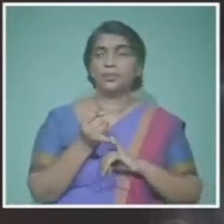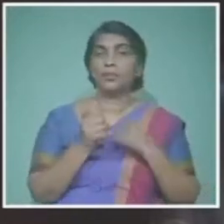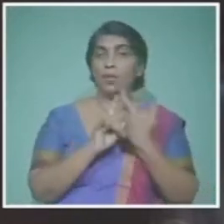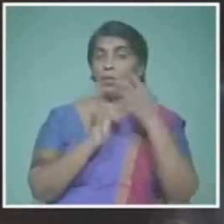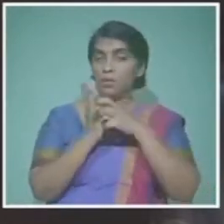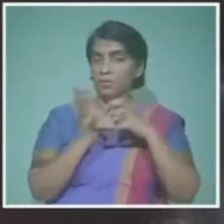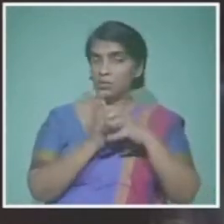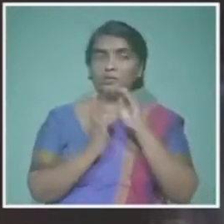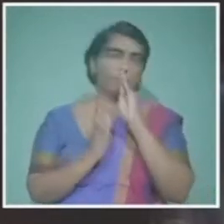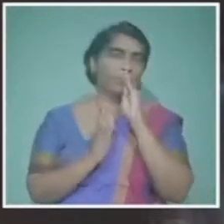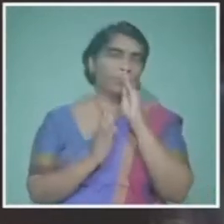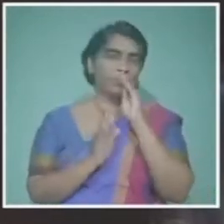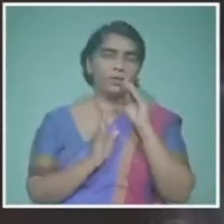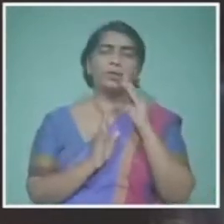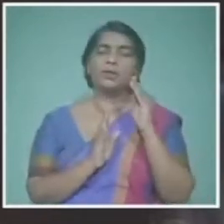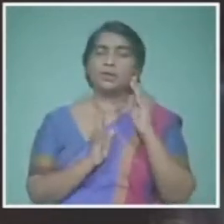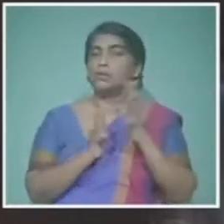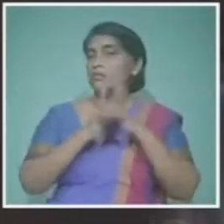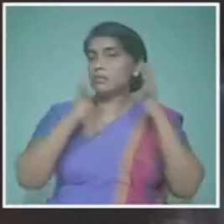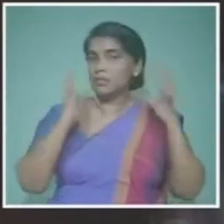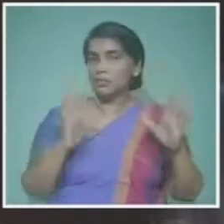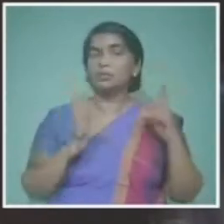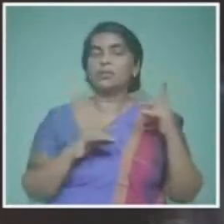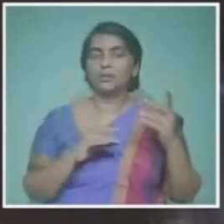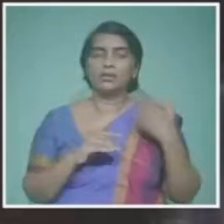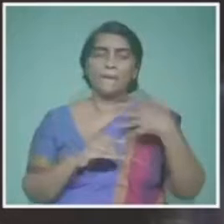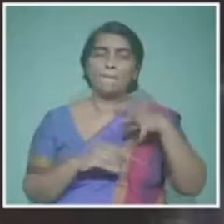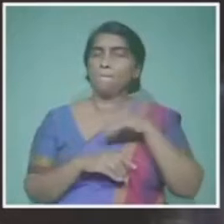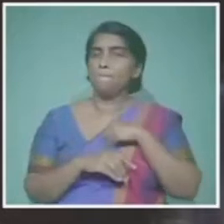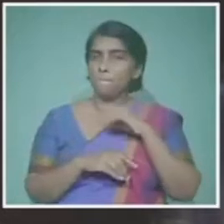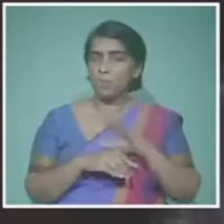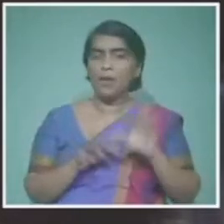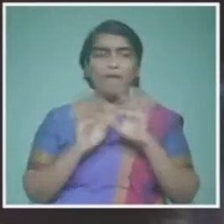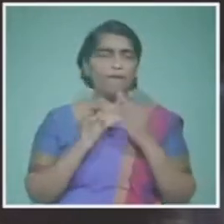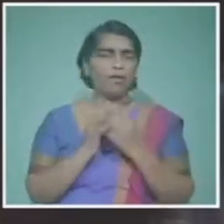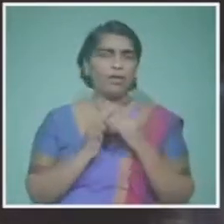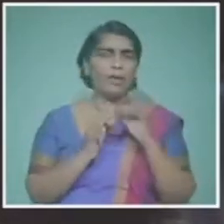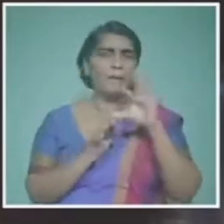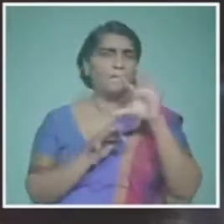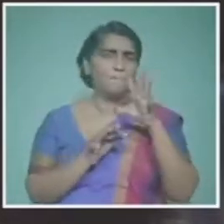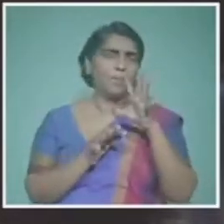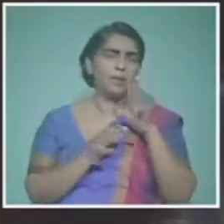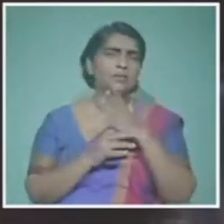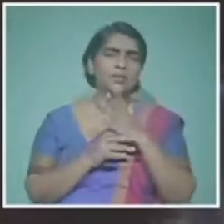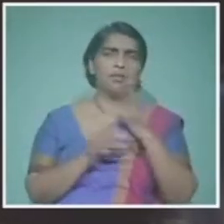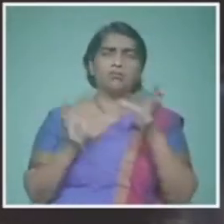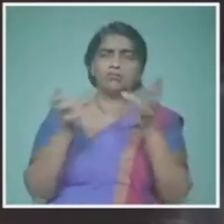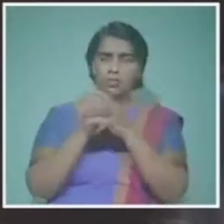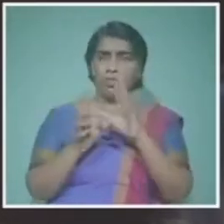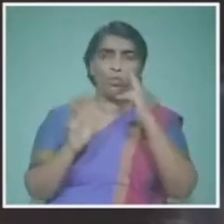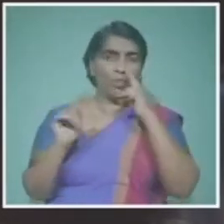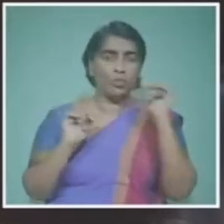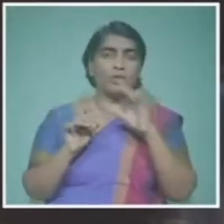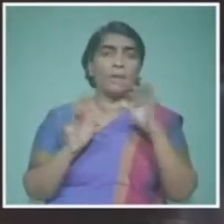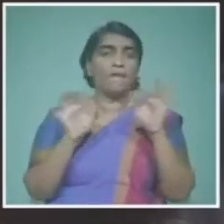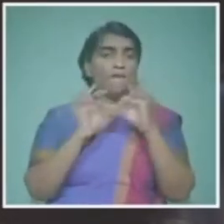කොට්ටාස සාමාන්‍යයෙන් රටපුර තියෙන සාමාන්‍ය පිළි අරගෙන තියෙනවා පවුල් 500කට එක කොට්ටාසක් ඕන කියලා. නුරලියාවේ